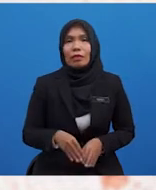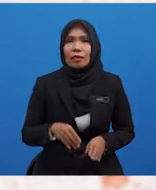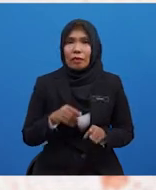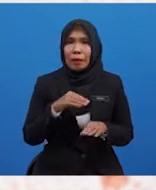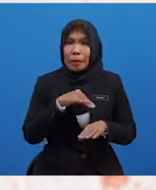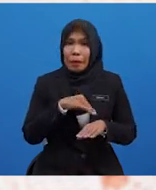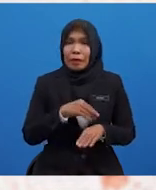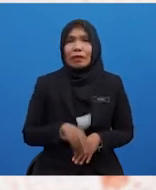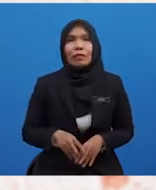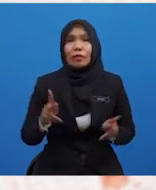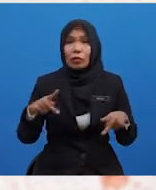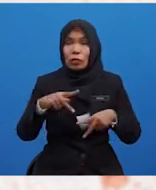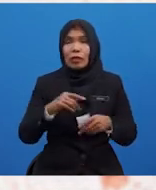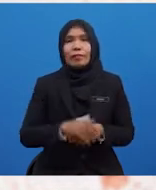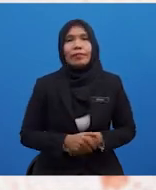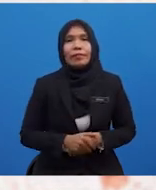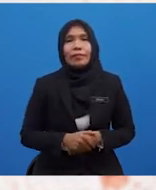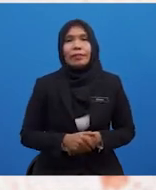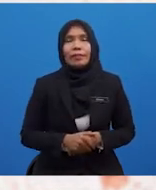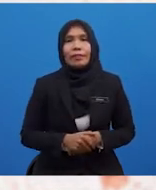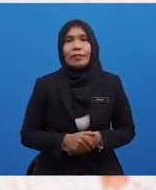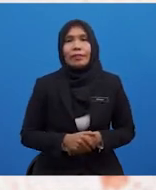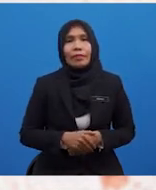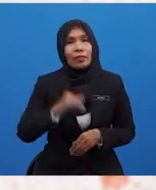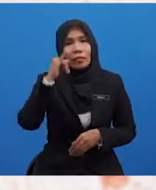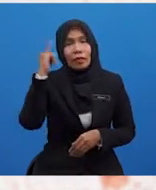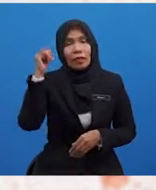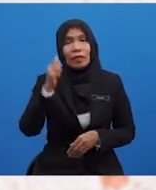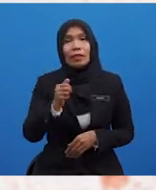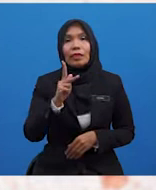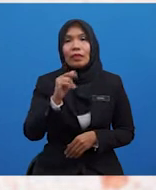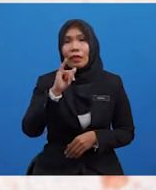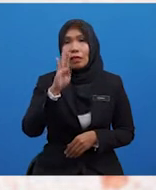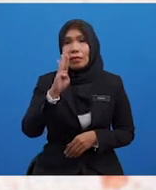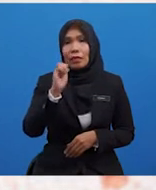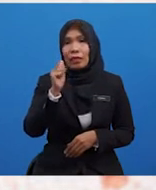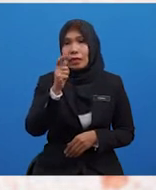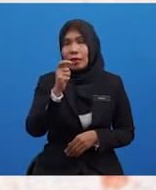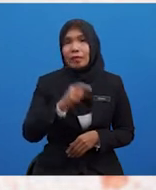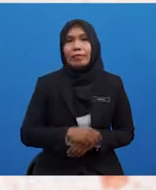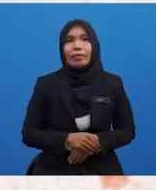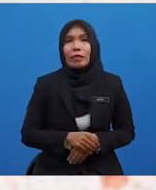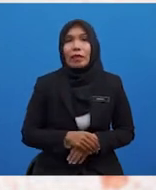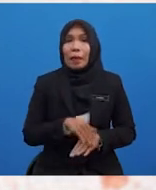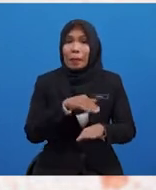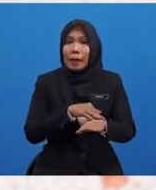manakala idea akibat pula akan dinyatakan pada tulang-tulang ikan.